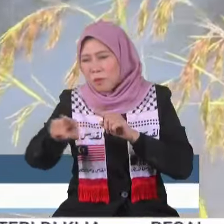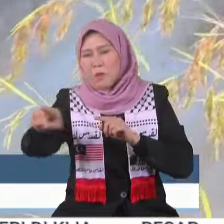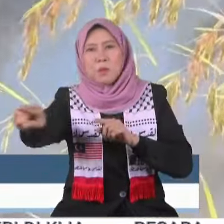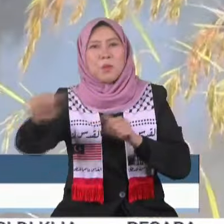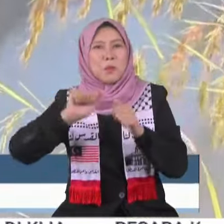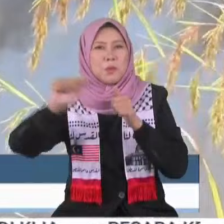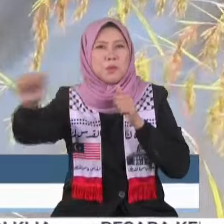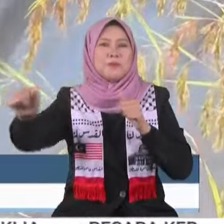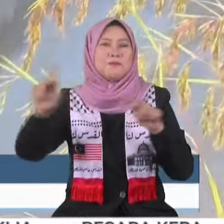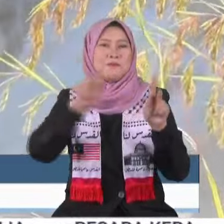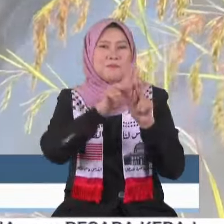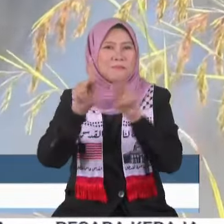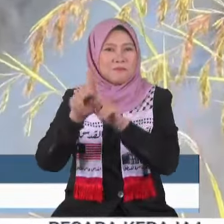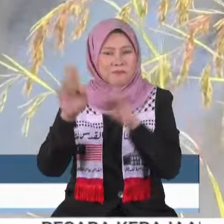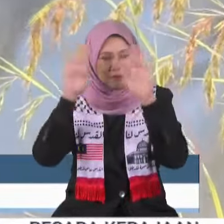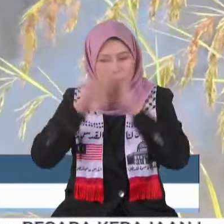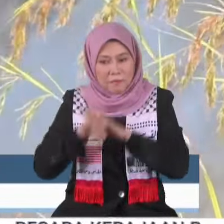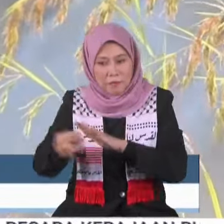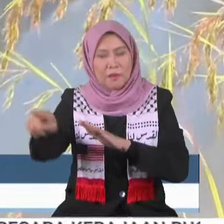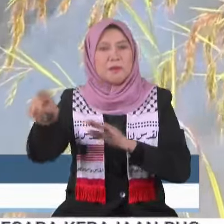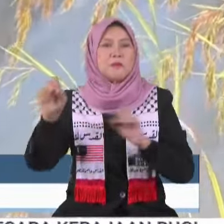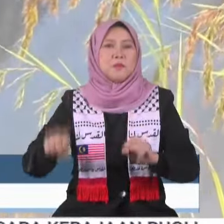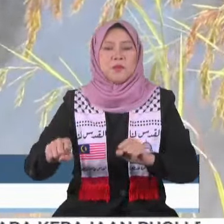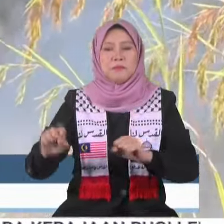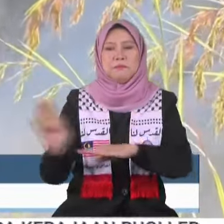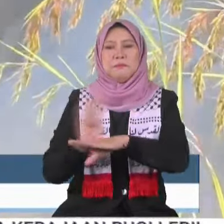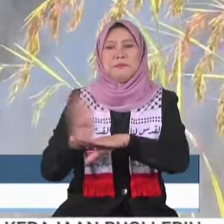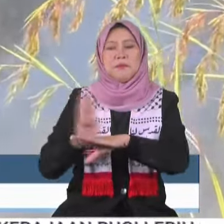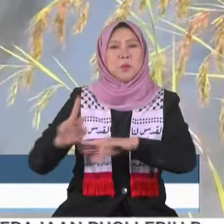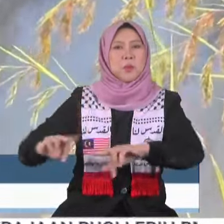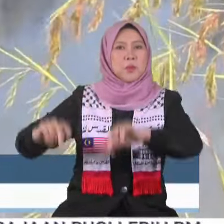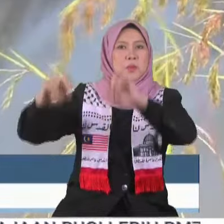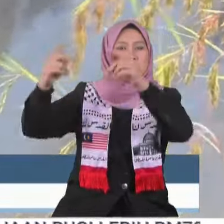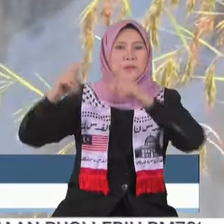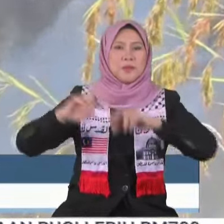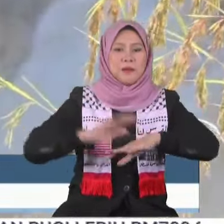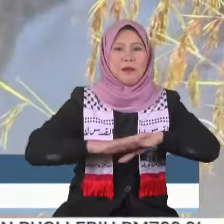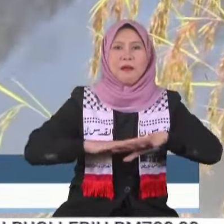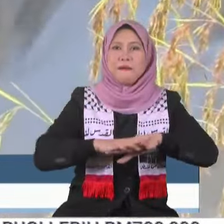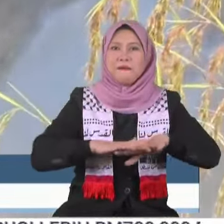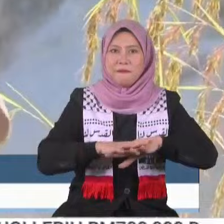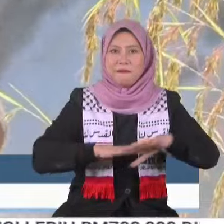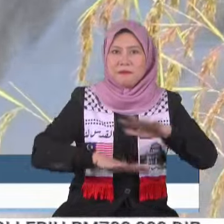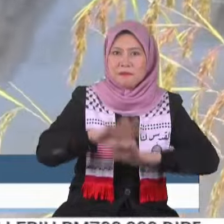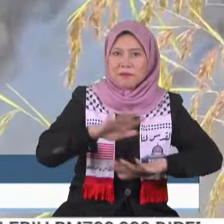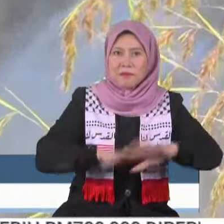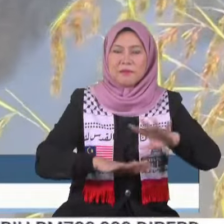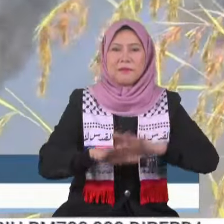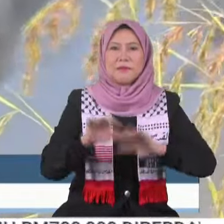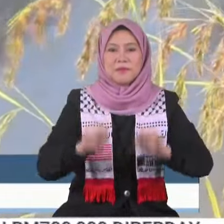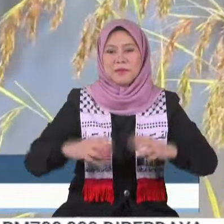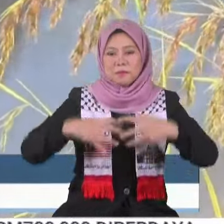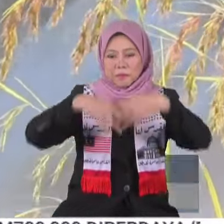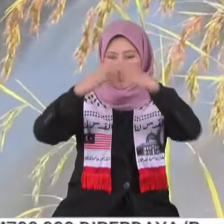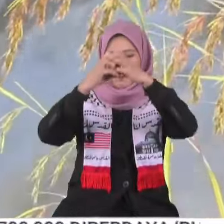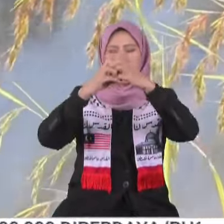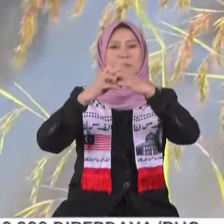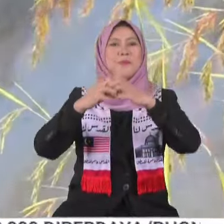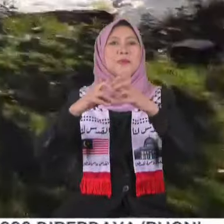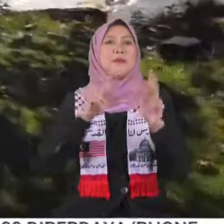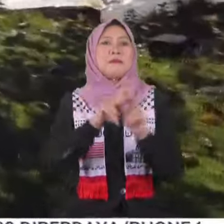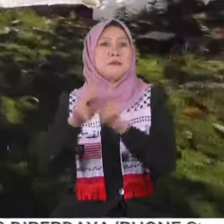seperti ini sedikit sebanyak dapat memperkasakan ekonomi penduduk di sini menerusi pembangunan industri kraft yang berpotensi dibangunkan di luar